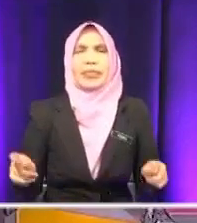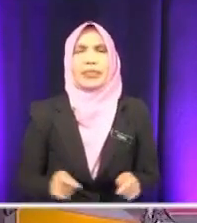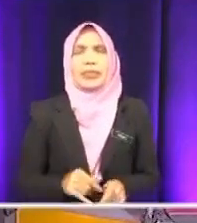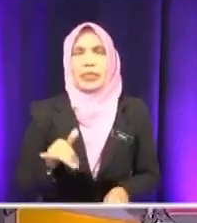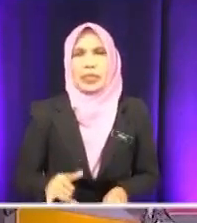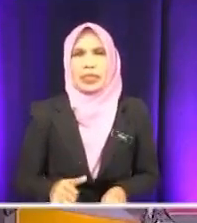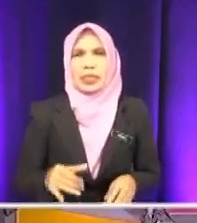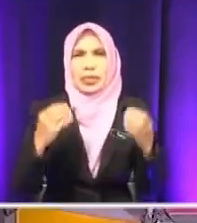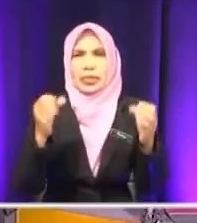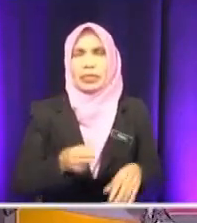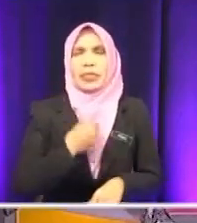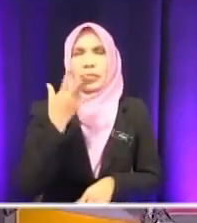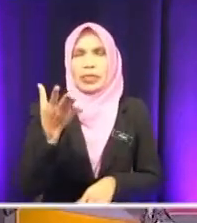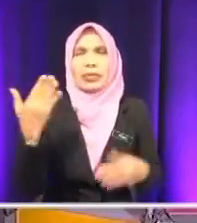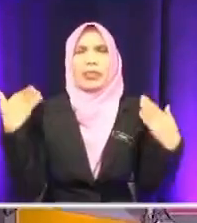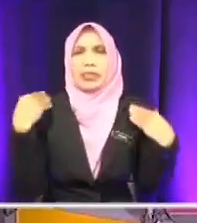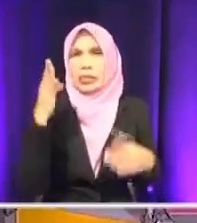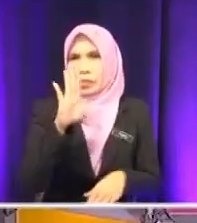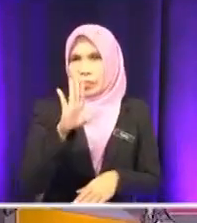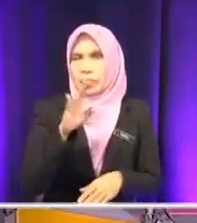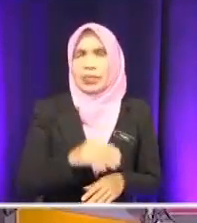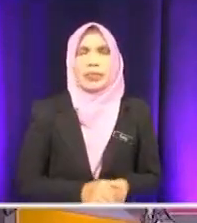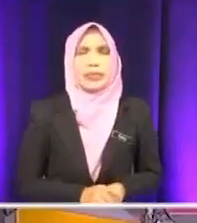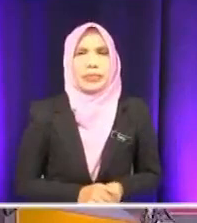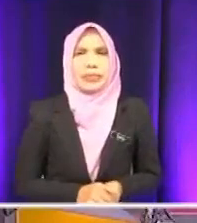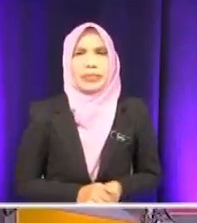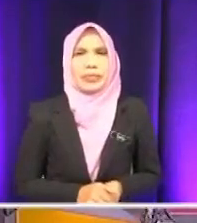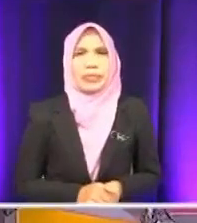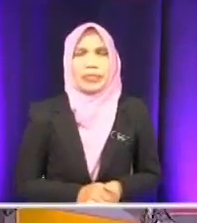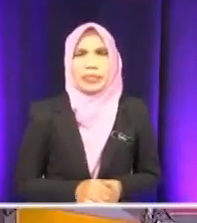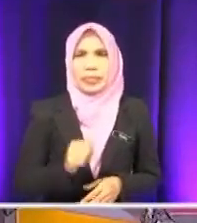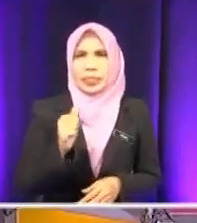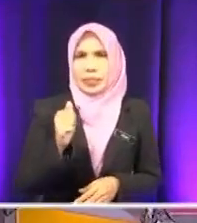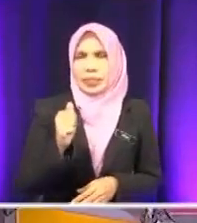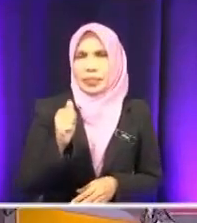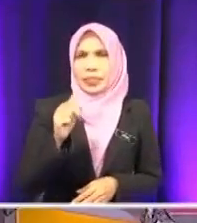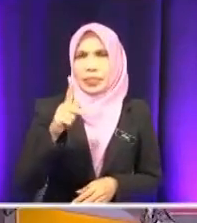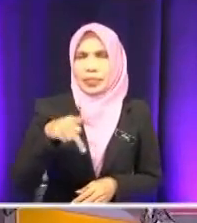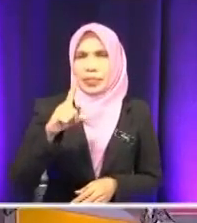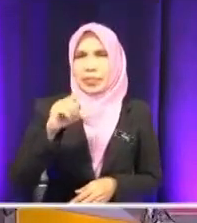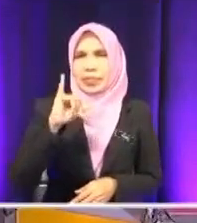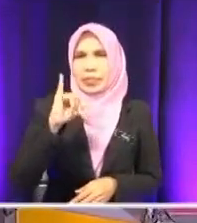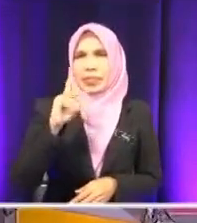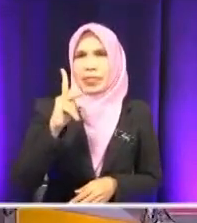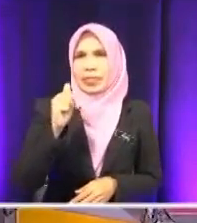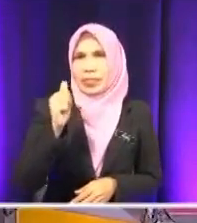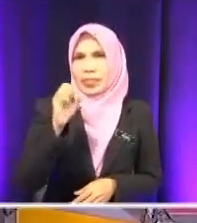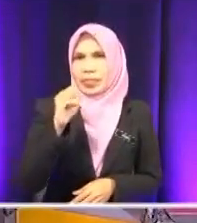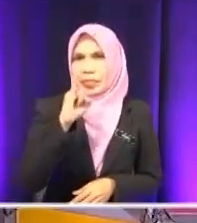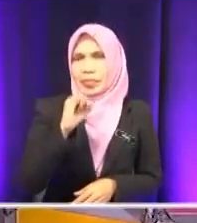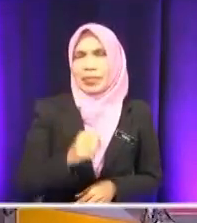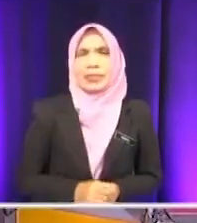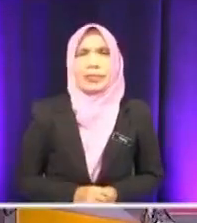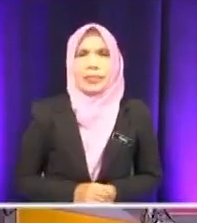bini ada empat hari yang akan ditanya aplikasi dan menilai so Di mana letak